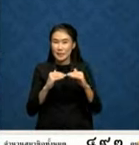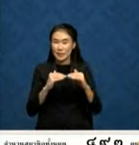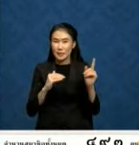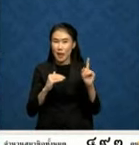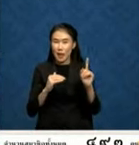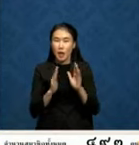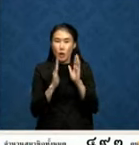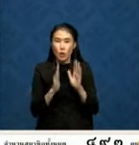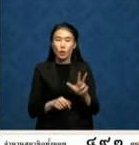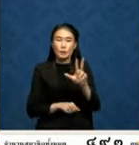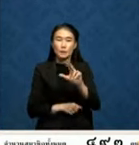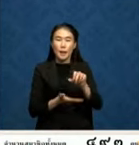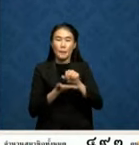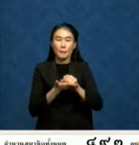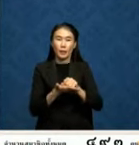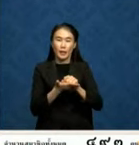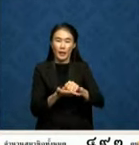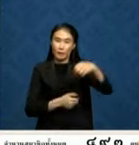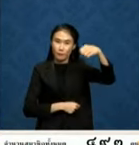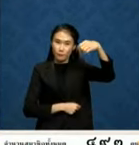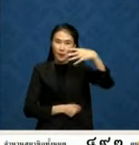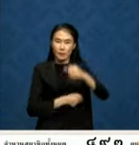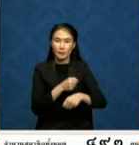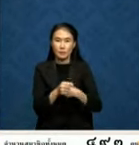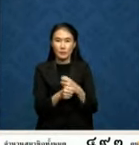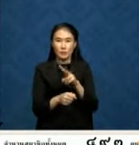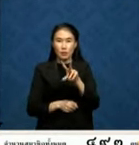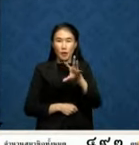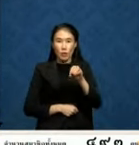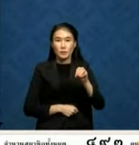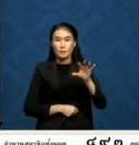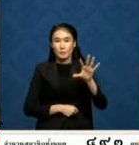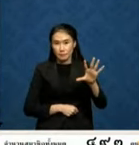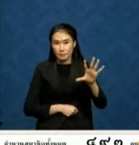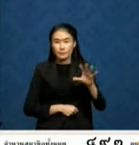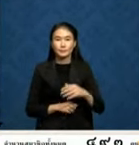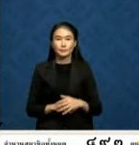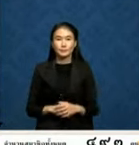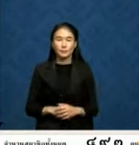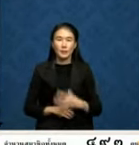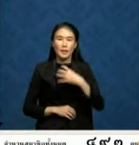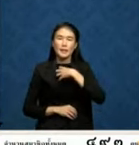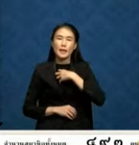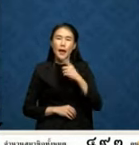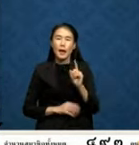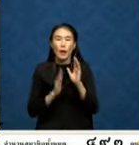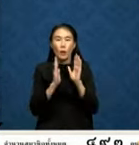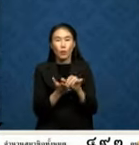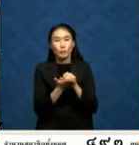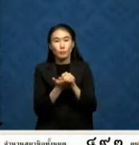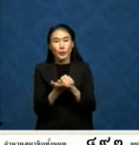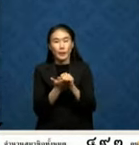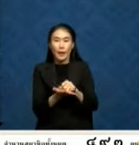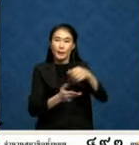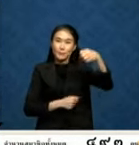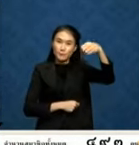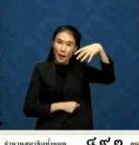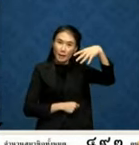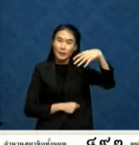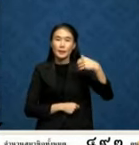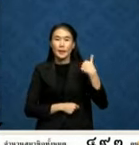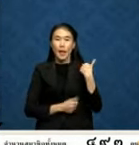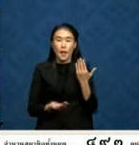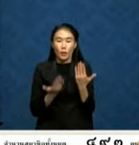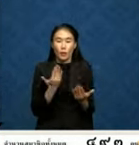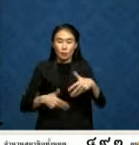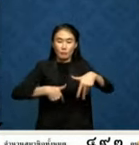ผู้ใช้บริการไฟฟ้าพ.ศ. 2565เพื่อให้ผู้ใช้บริการไฟฟ้าและประ